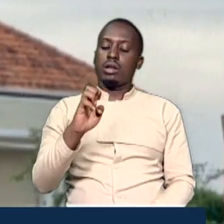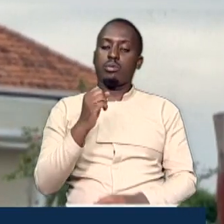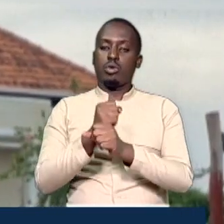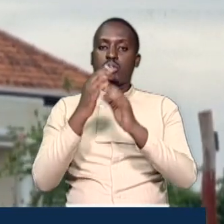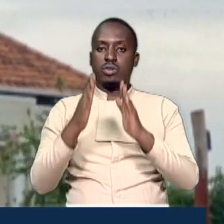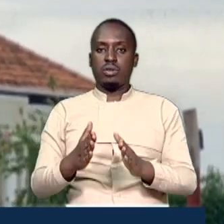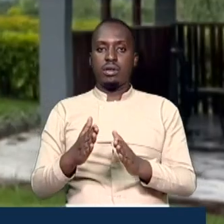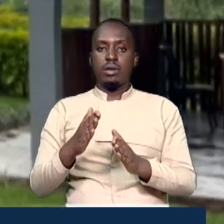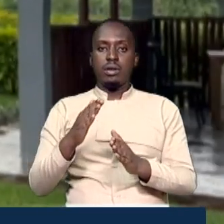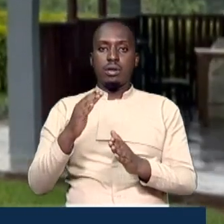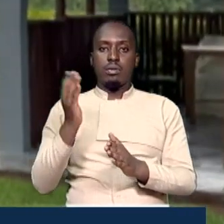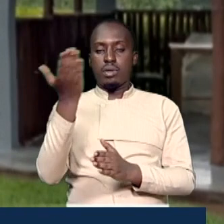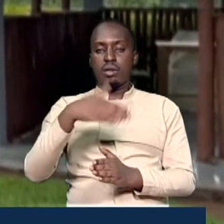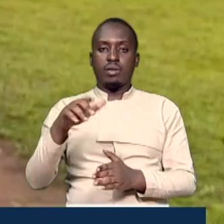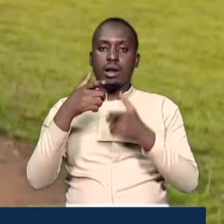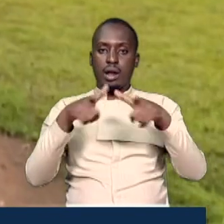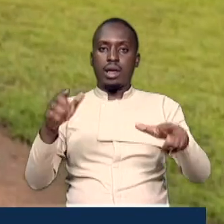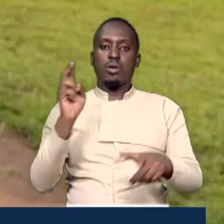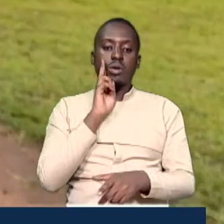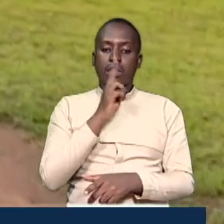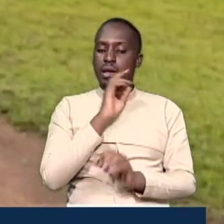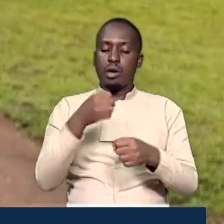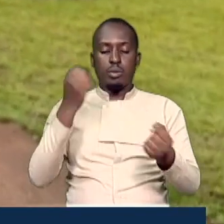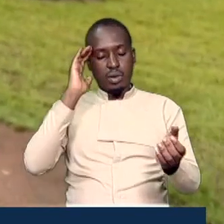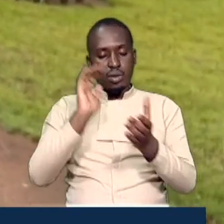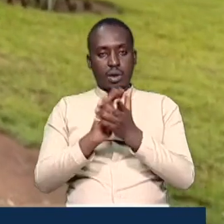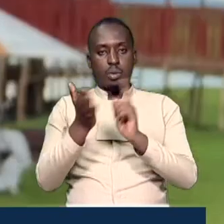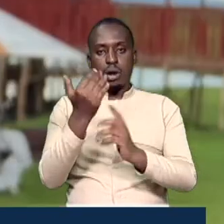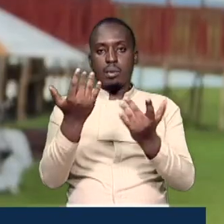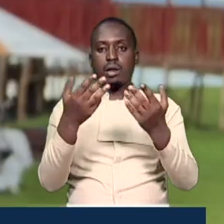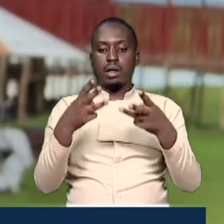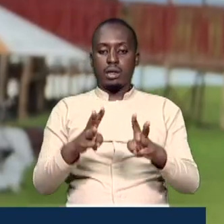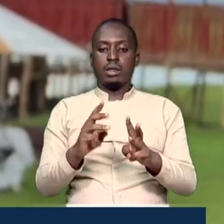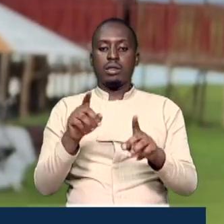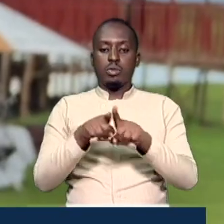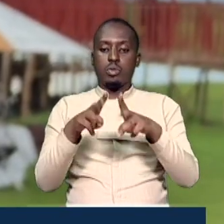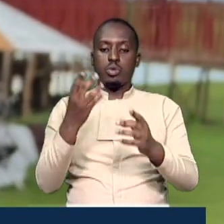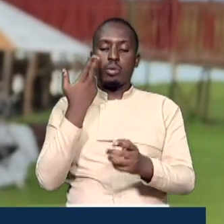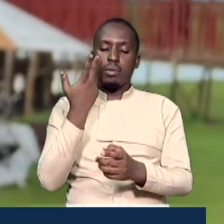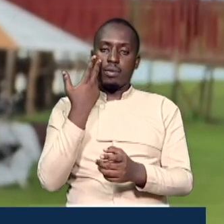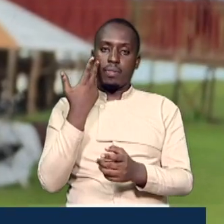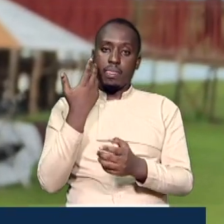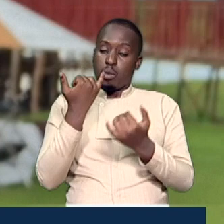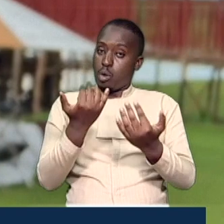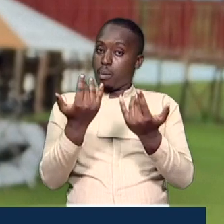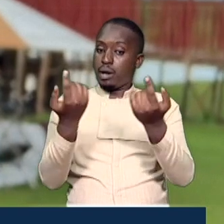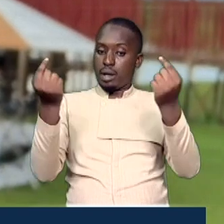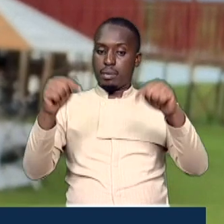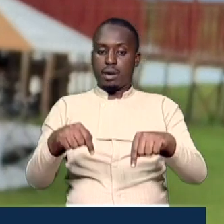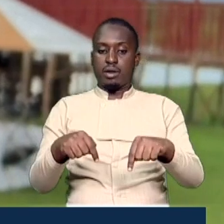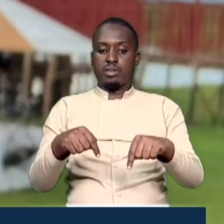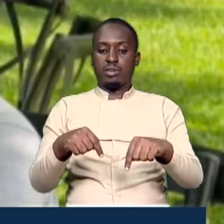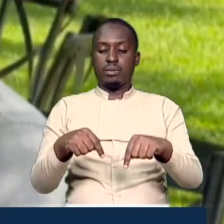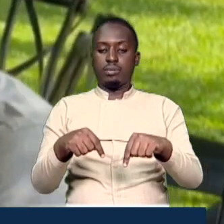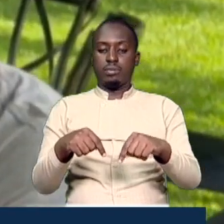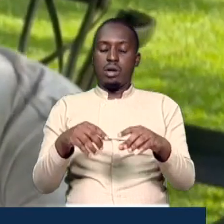Lake Hotel agaragaza ko batari bizeye kubona abakiriya nk'uko ubu bimeze. Batangiye kutuyoboka byibuze